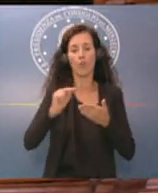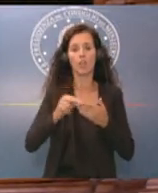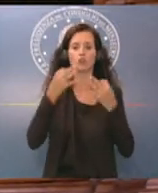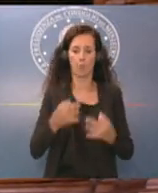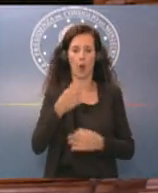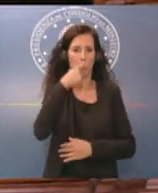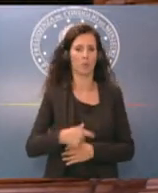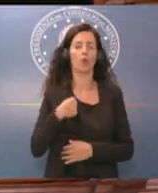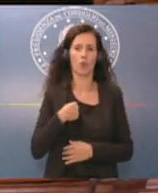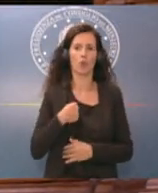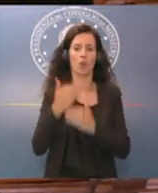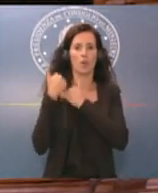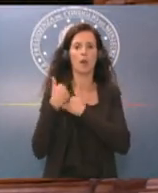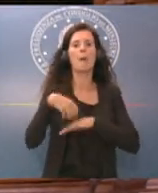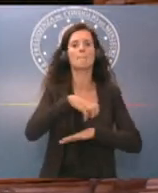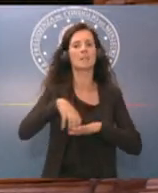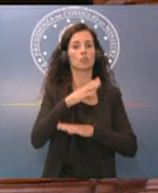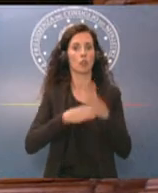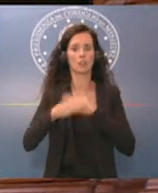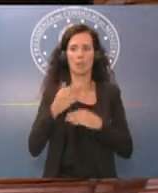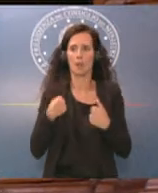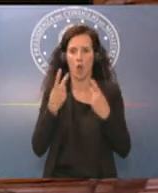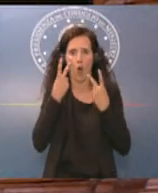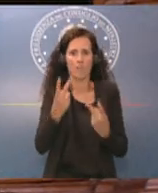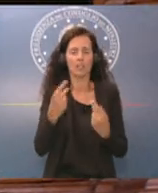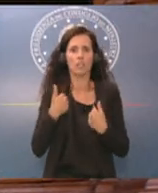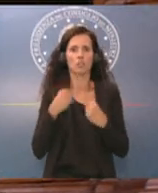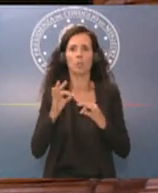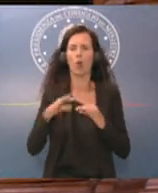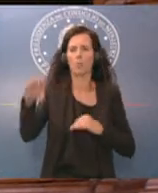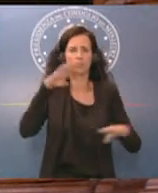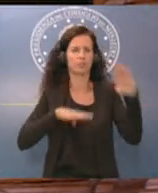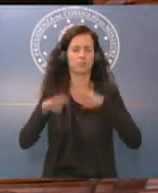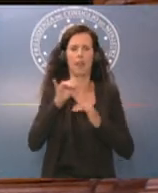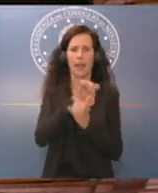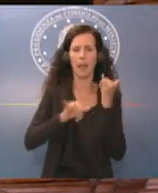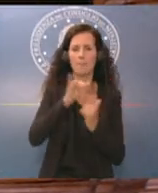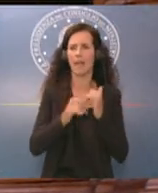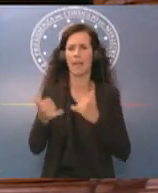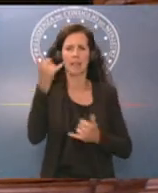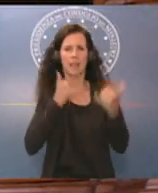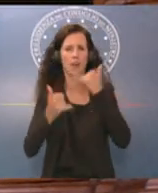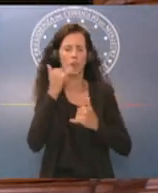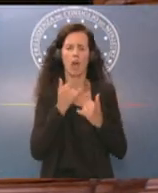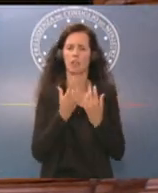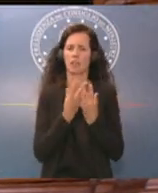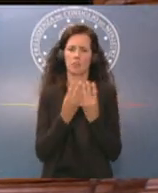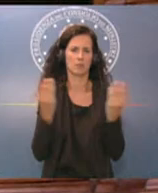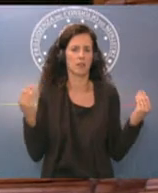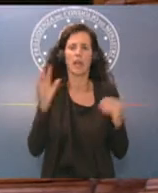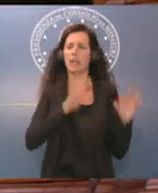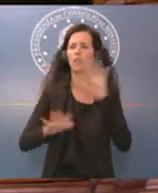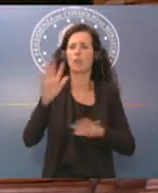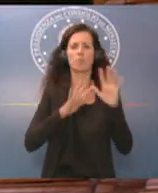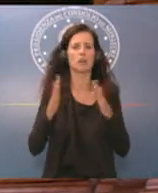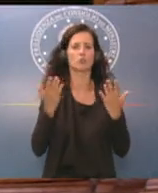delle disabilità, io ho visto, siamo stati sommersi di mail, di richieste, di telefonate, di tantissime informazioni.